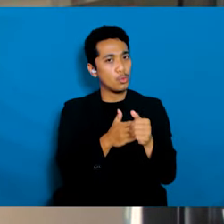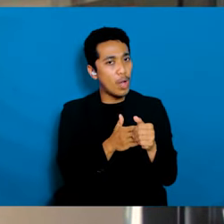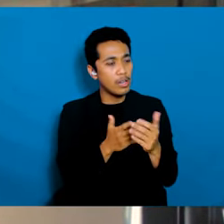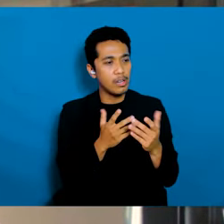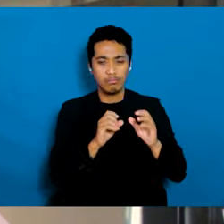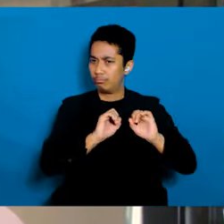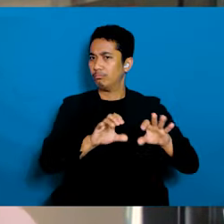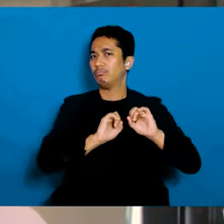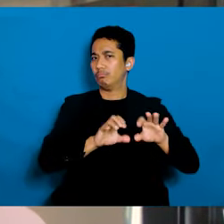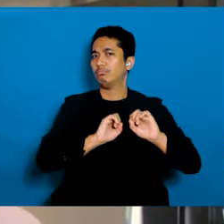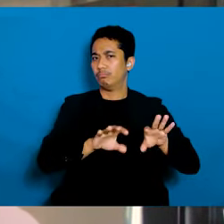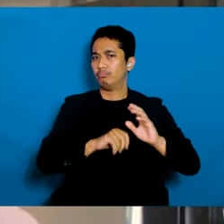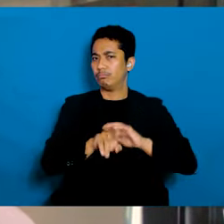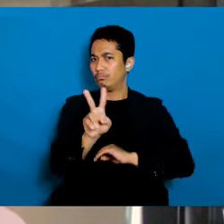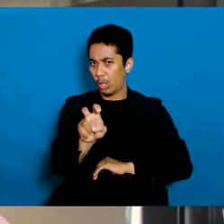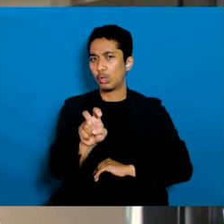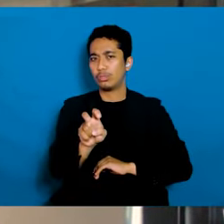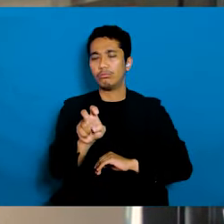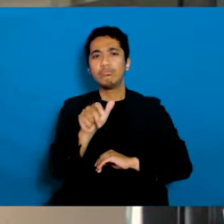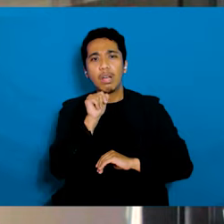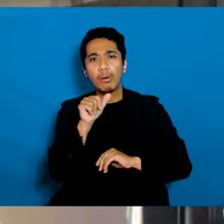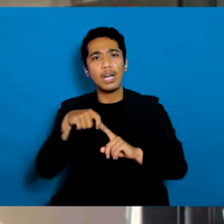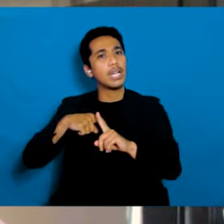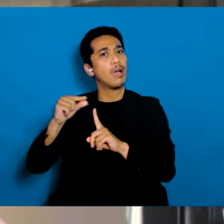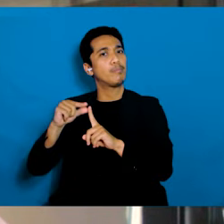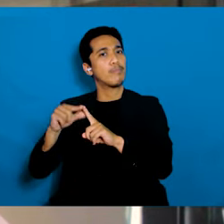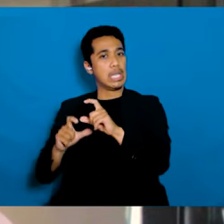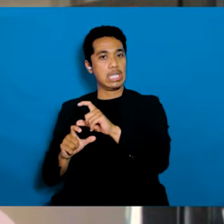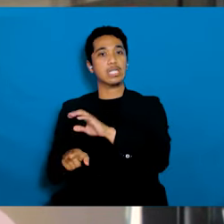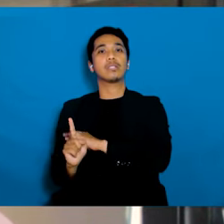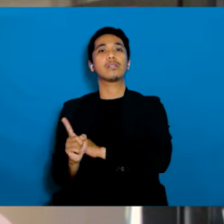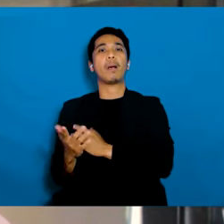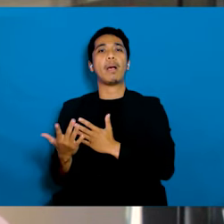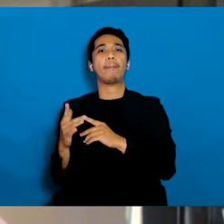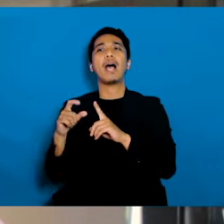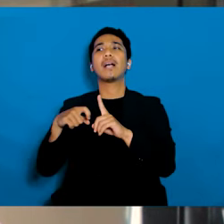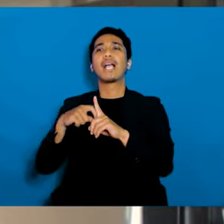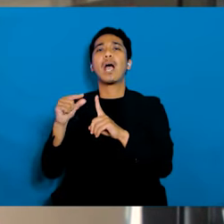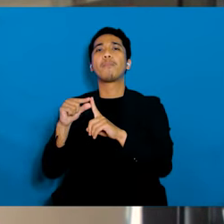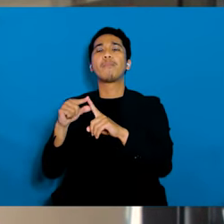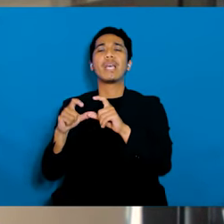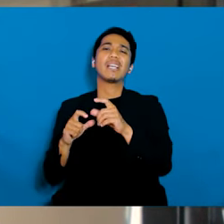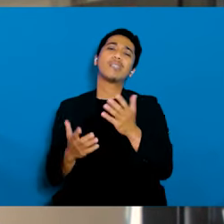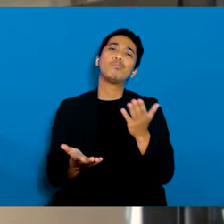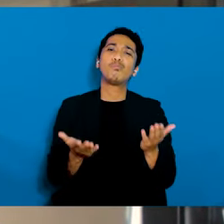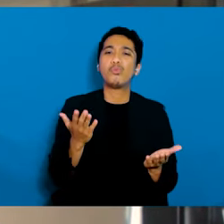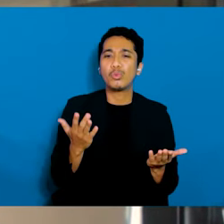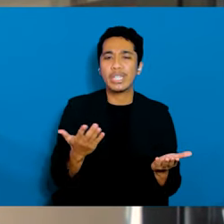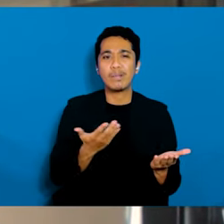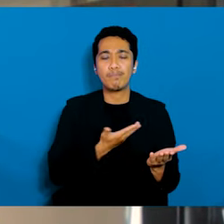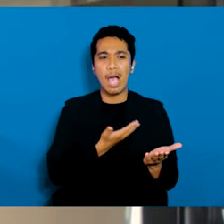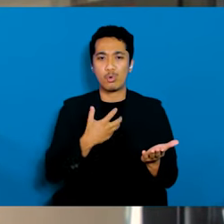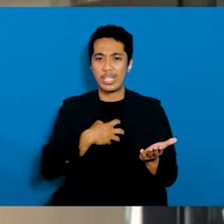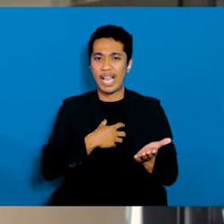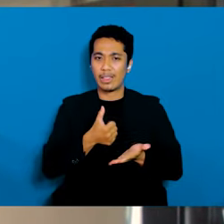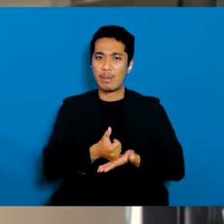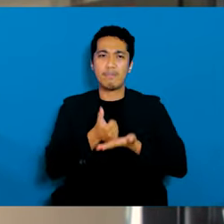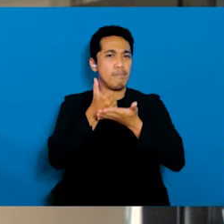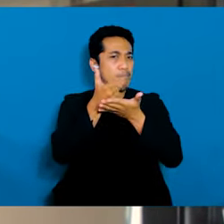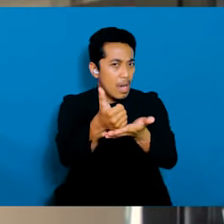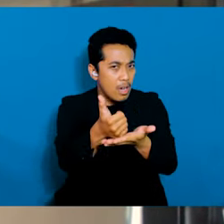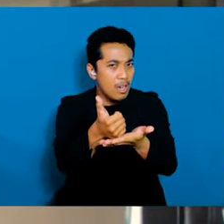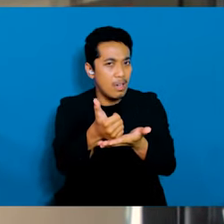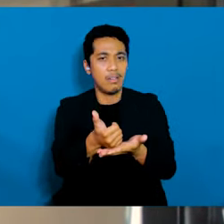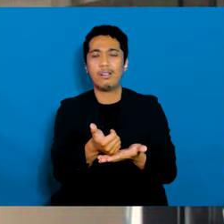ada buku panduan-panduan itu juga harus disampaikan kepada KPPS, karena KPPS juga rekane mungkin